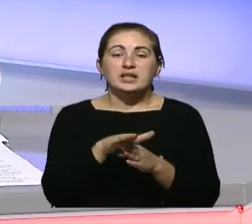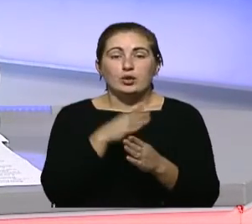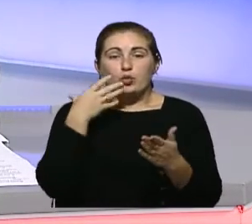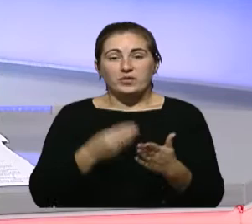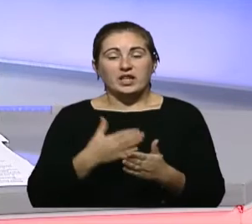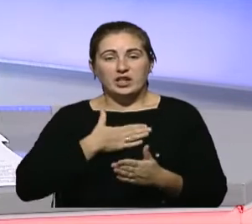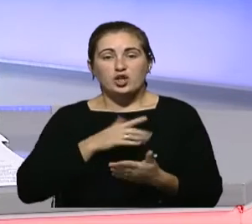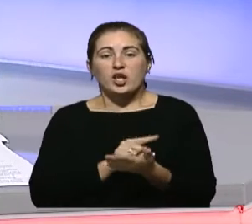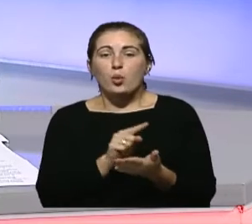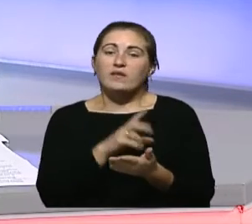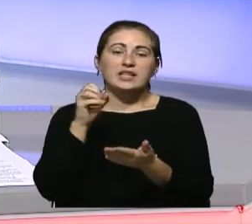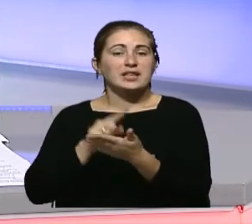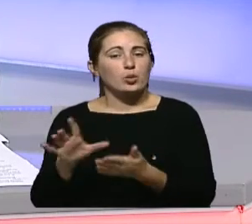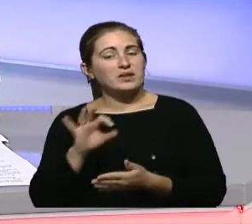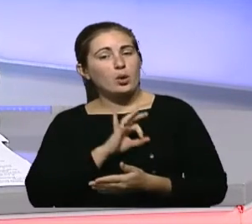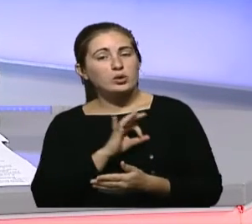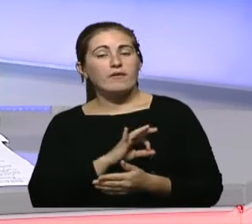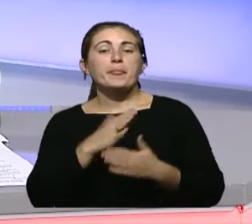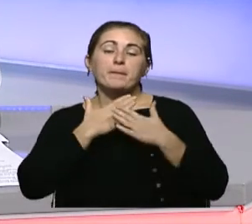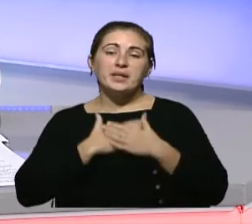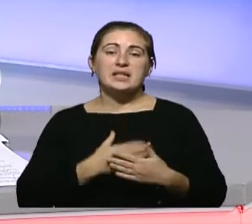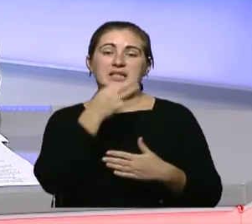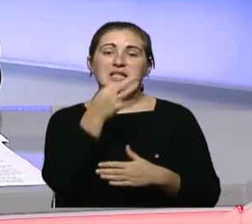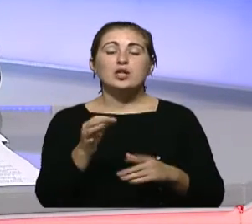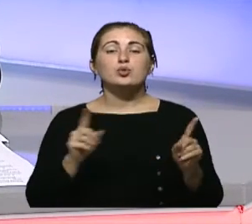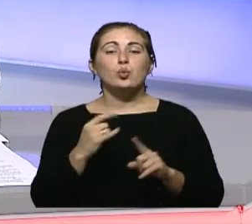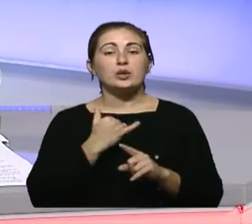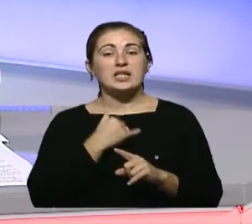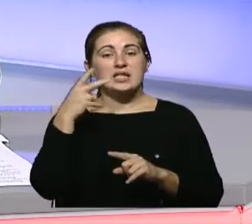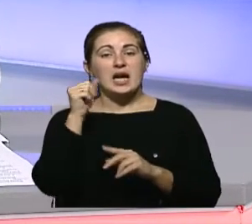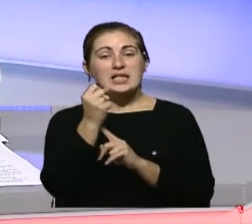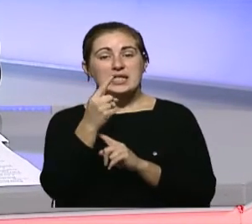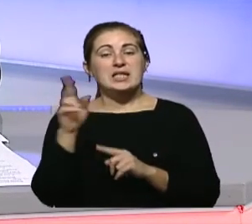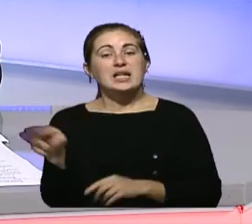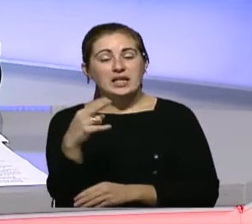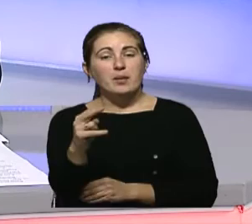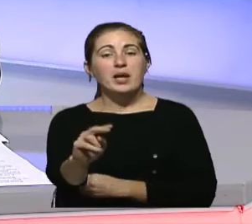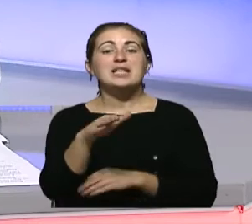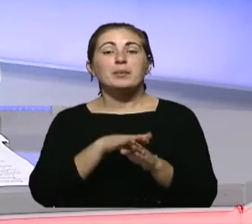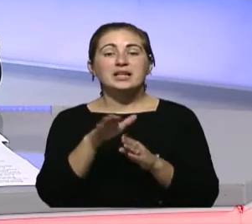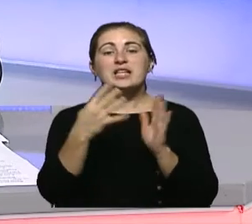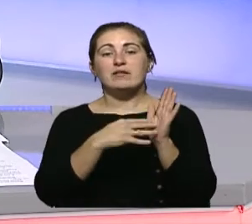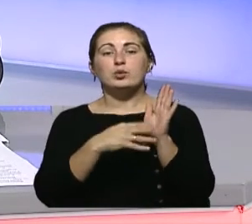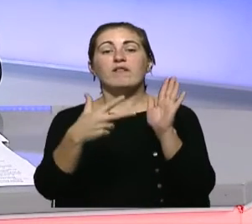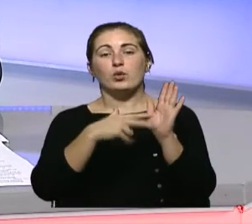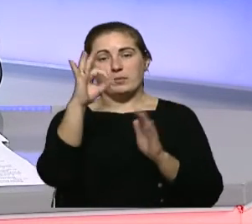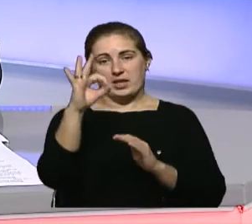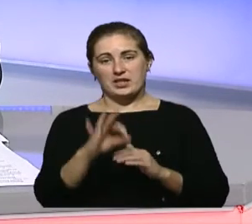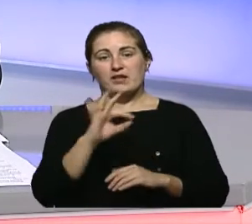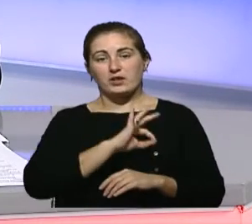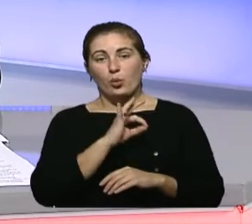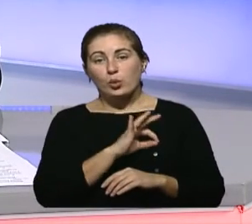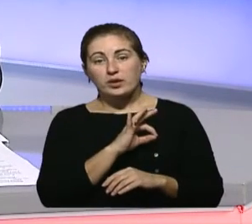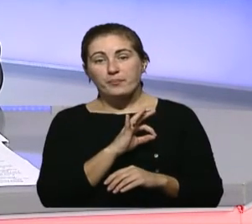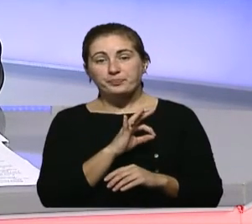собственных наших налоговых, неналоговых доходов. Ну, приятно сказать, что у нас уже на 11 декабря исполнение 98% доходов. То